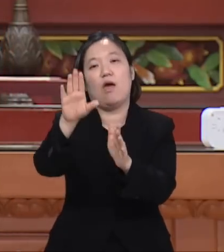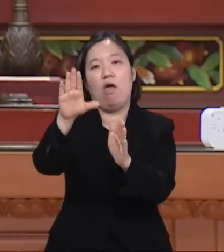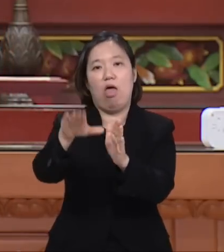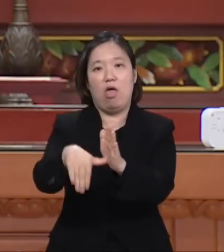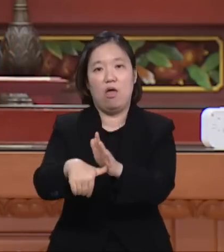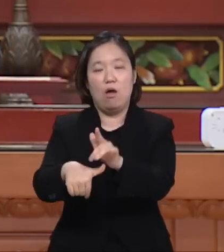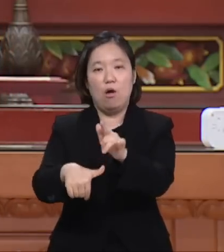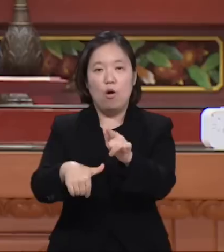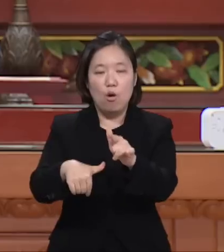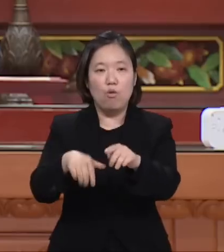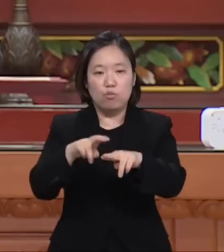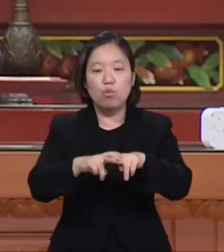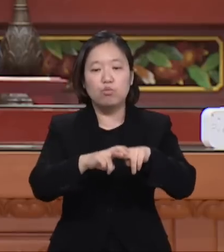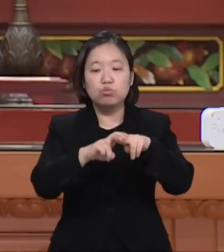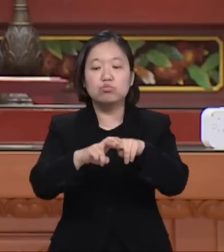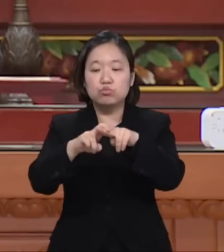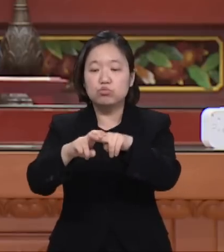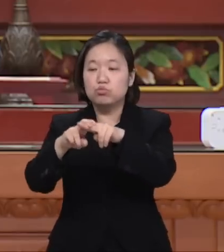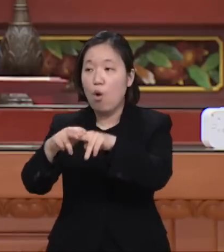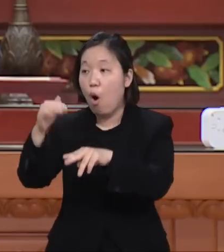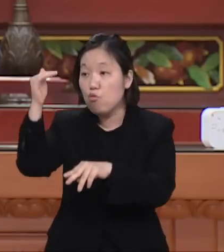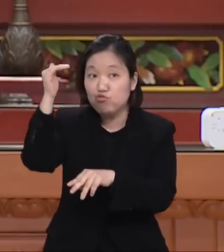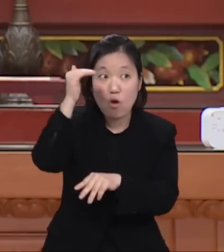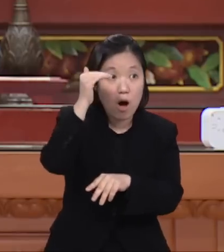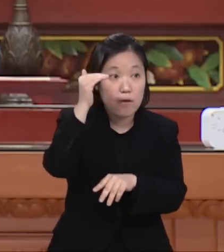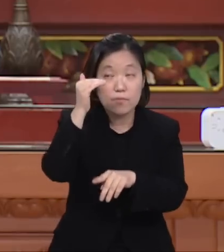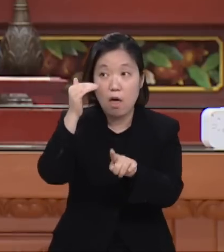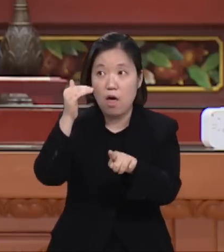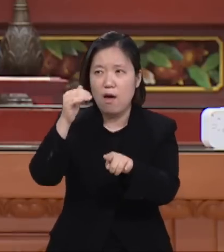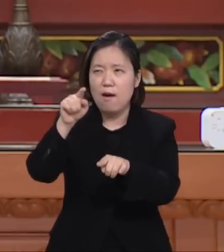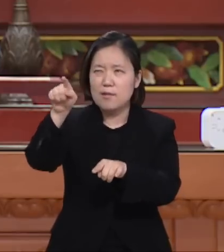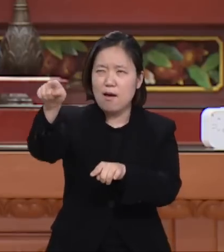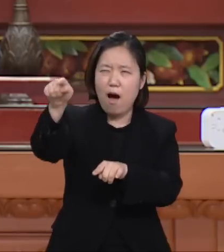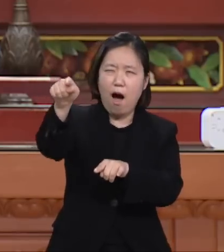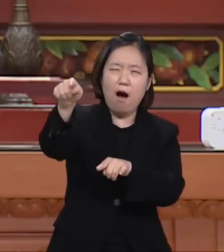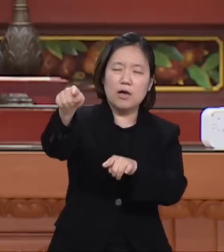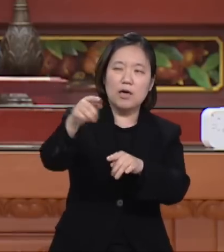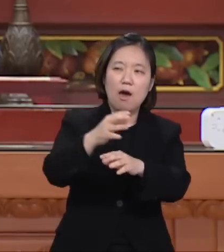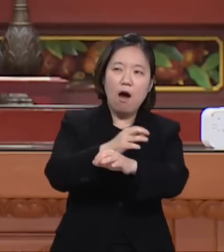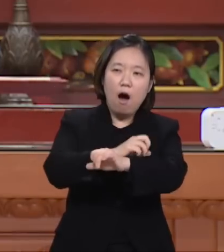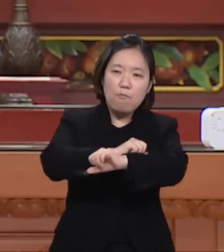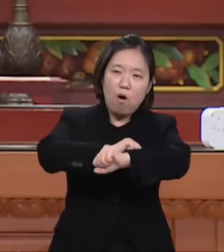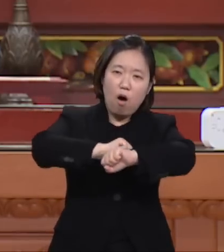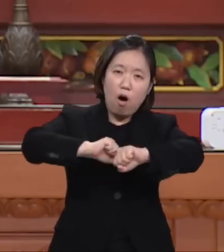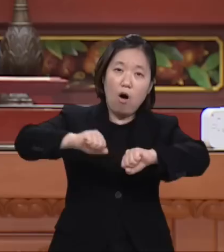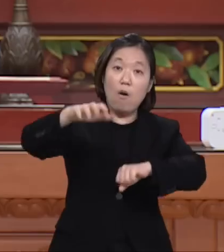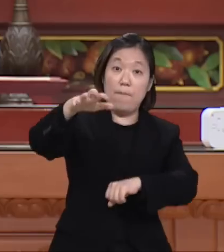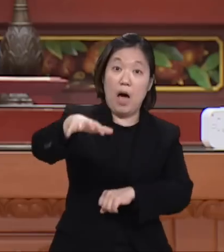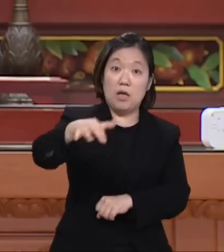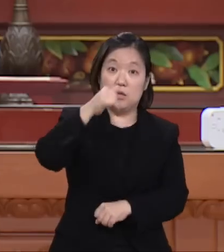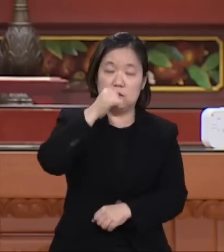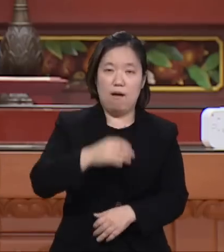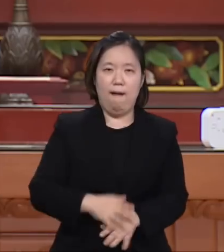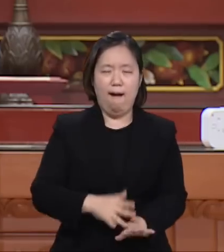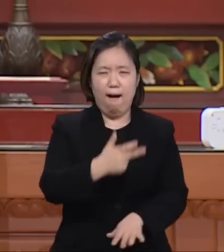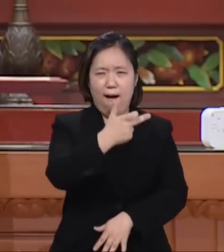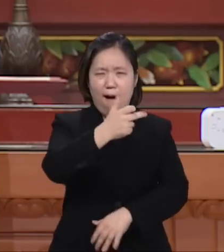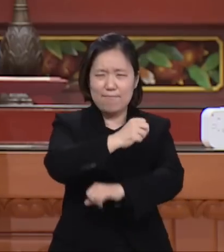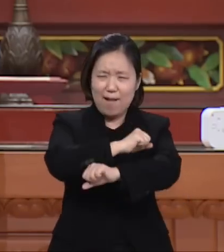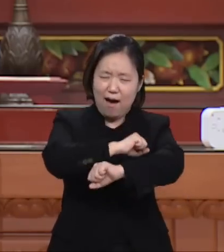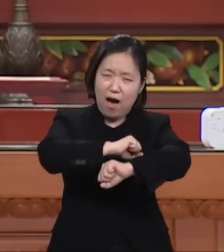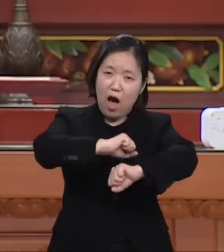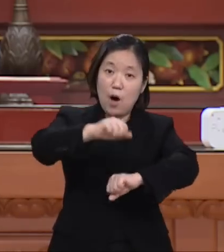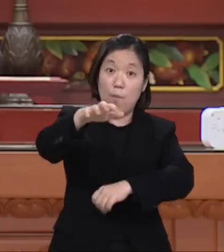들어가서 길을 걷는데 허허벌판이 다 펼쳐져 있더랍니다 드넓은 벌판을 펼쳐졌는데